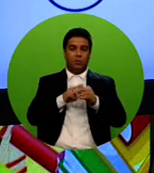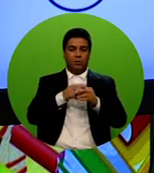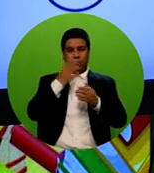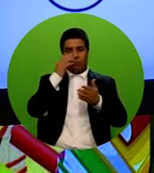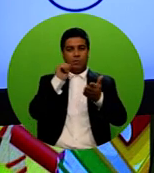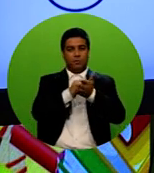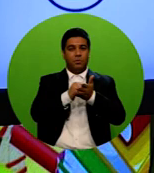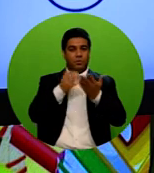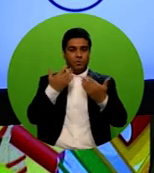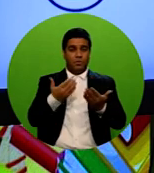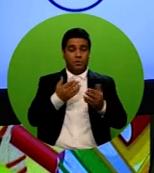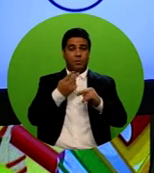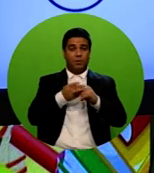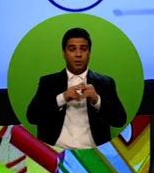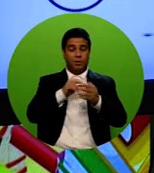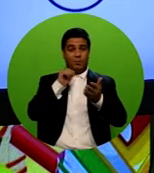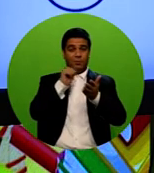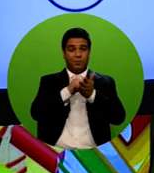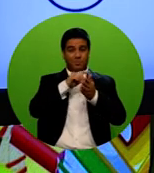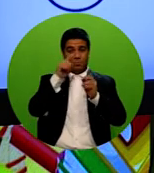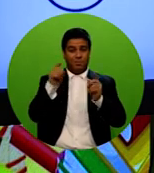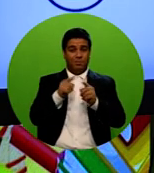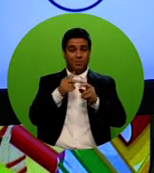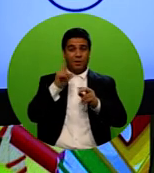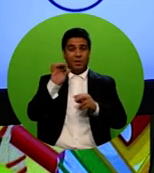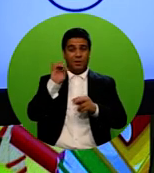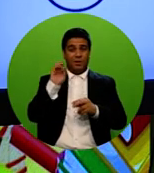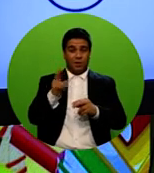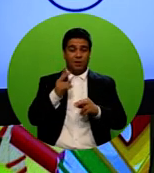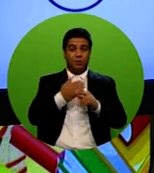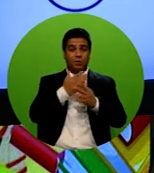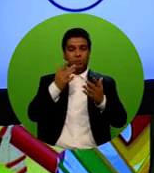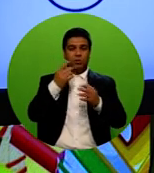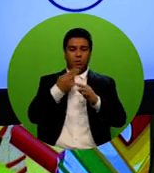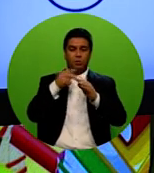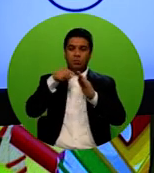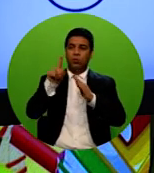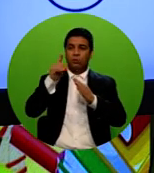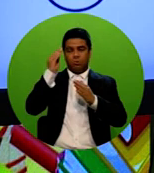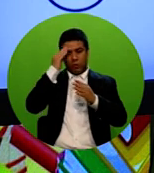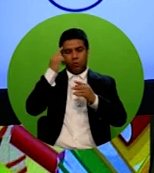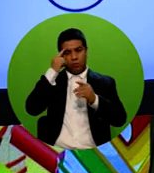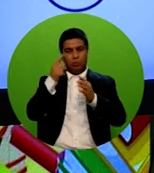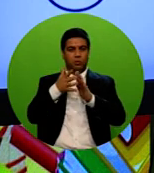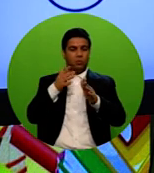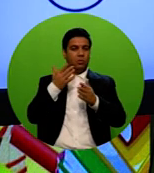belgilangan. Demak, mana bu belgi bilan biz biror bir ma'noni anglatishimiz mumkin